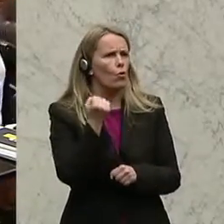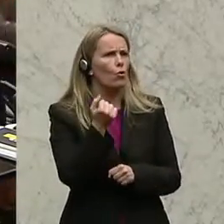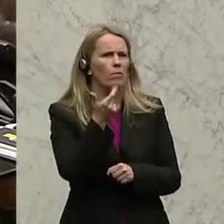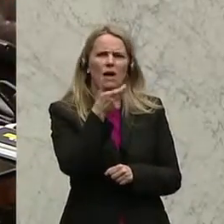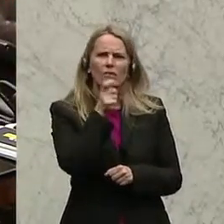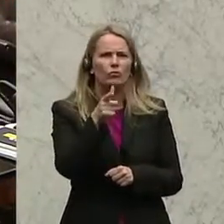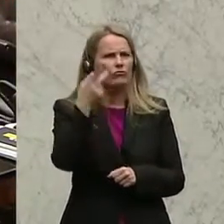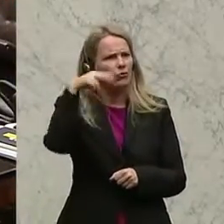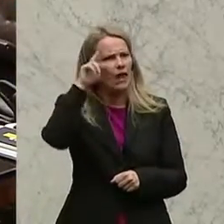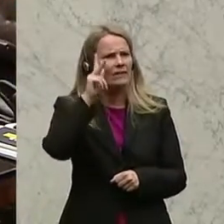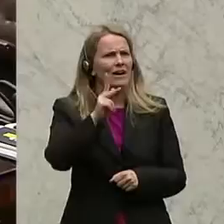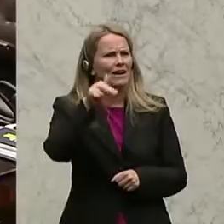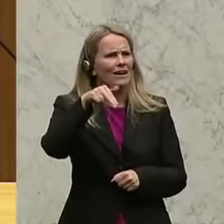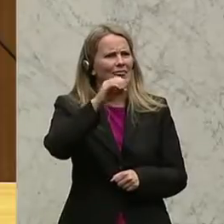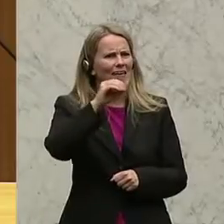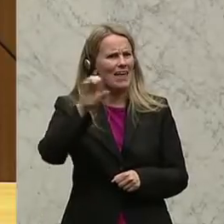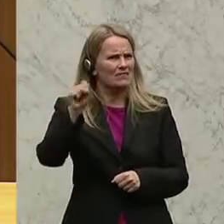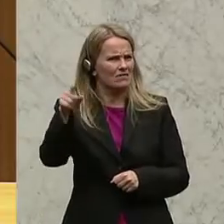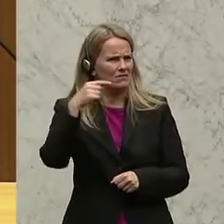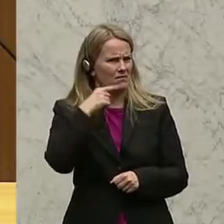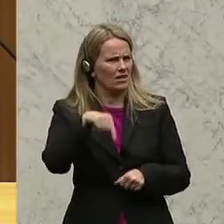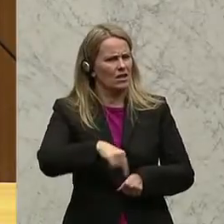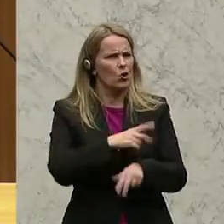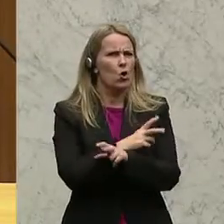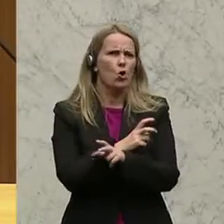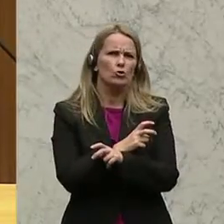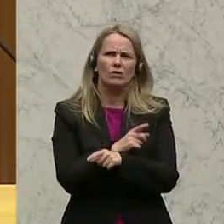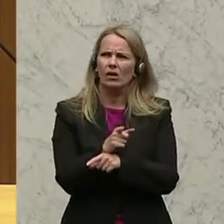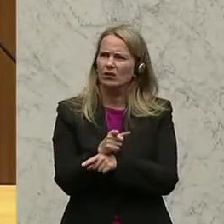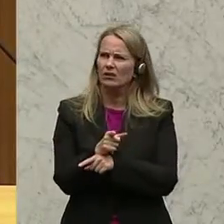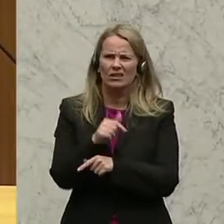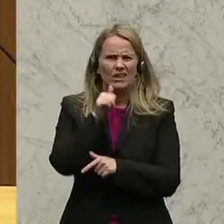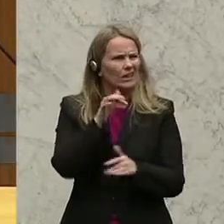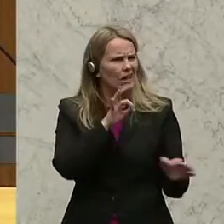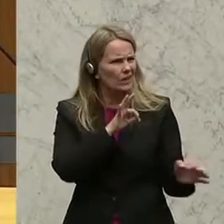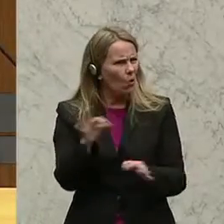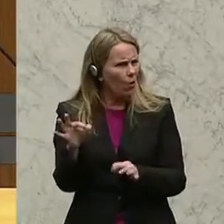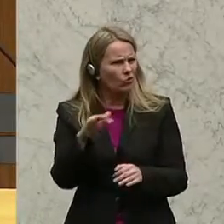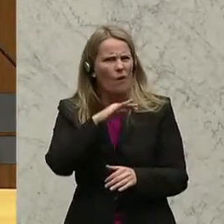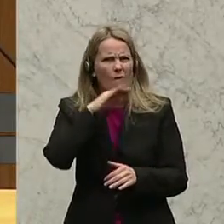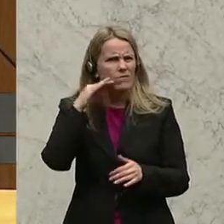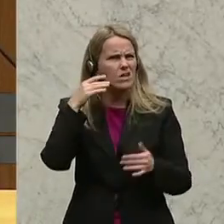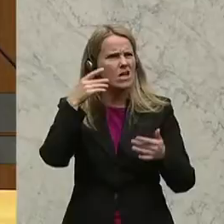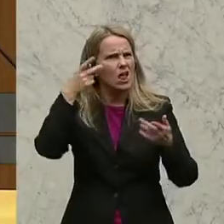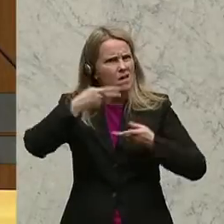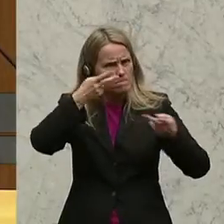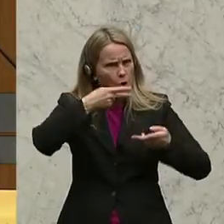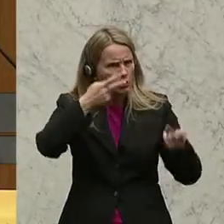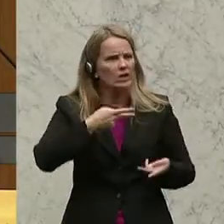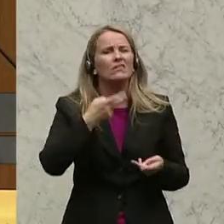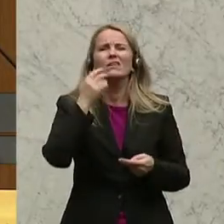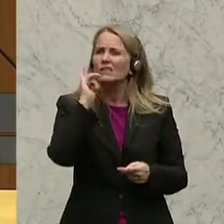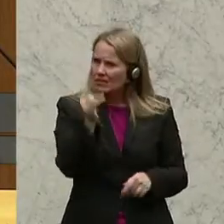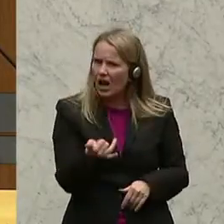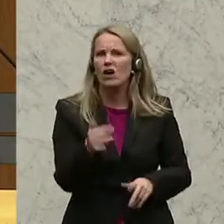Worte des Herrn Knees auch eingehen, weil er denkt hat, dass in Österreich die Waldwirtschaft nicht in Ordnung ist und so viel importiert wird. Ja, es wird